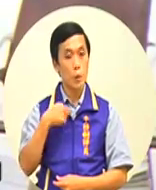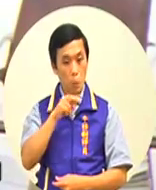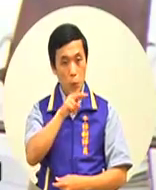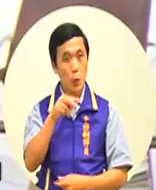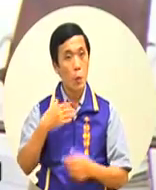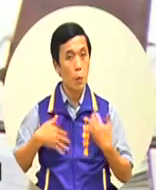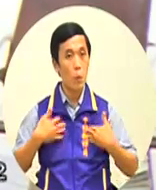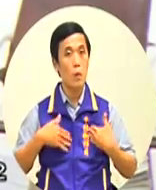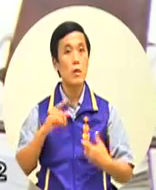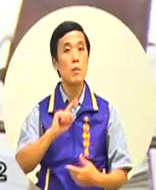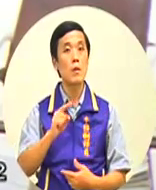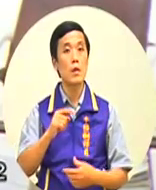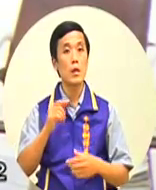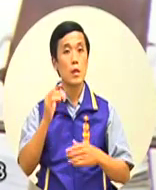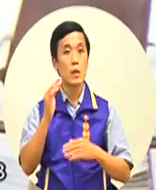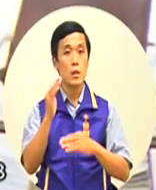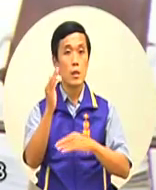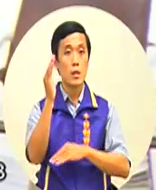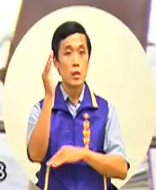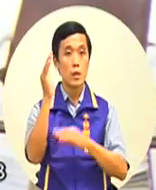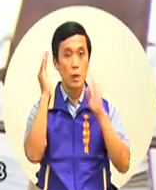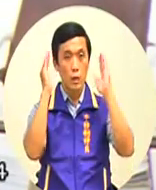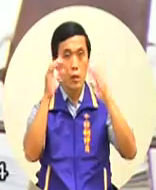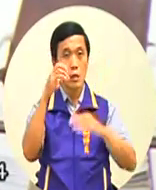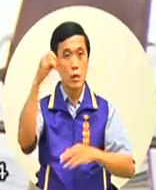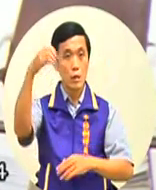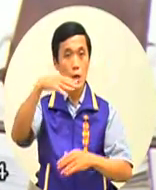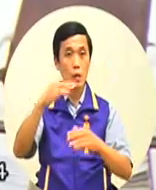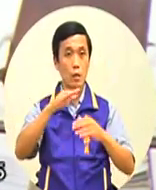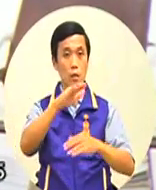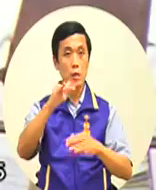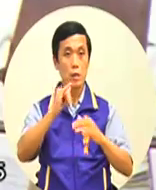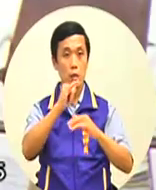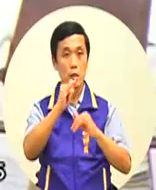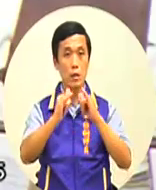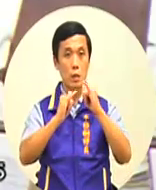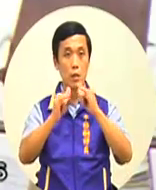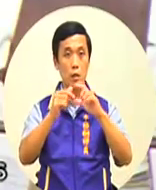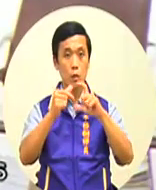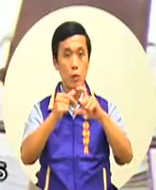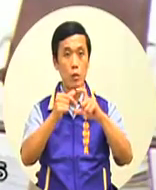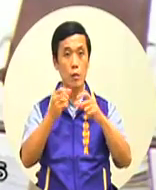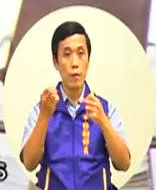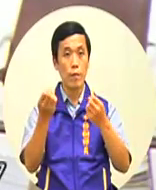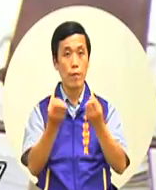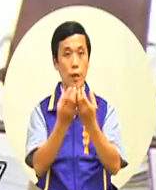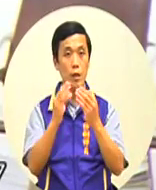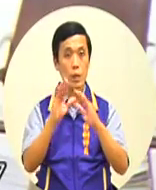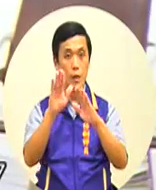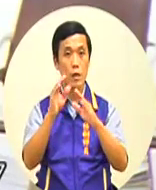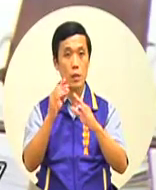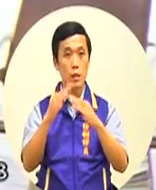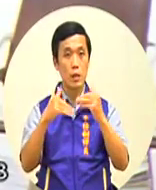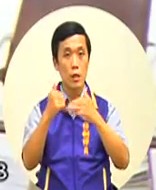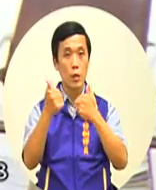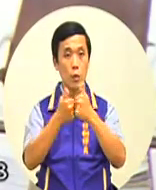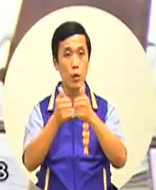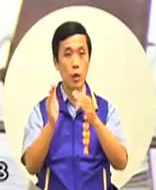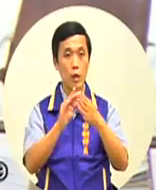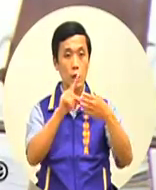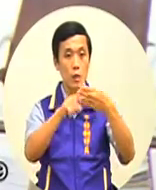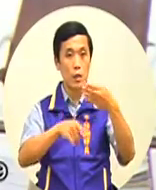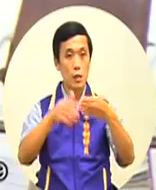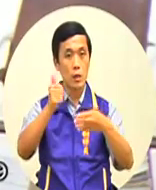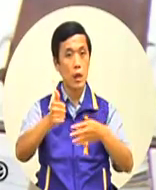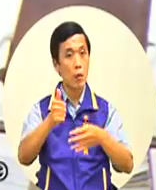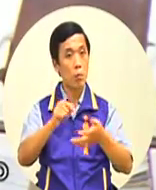觉得我们正阳社区发展协会哇，他这个洪宝凤理事长他真的好棒那如何来